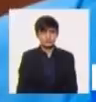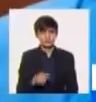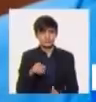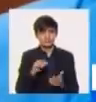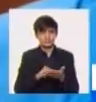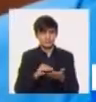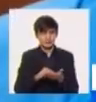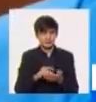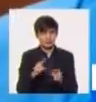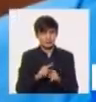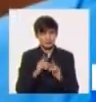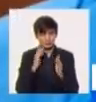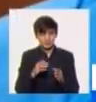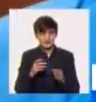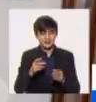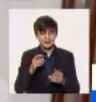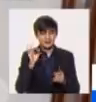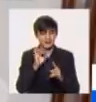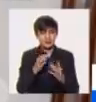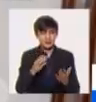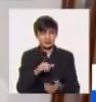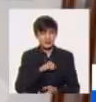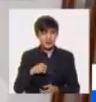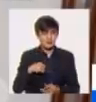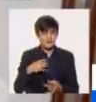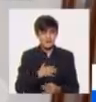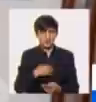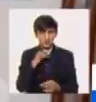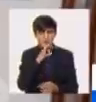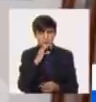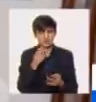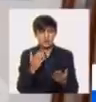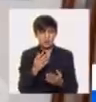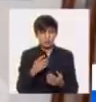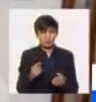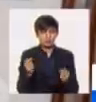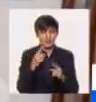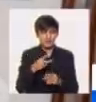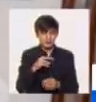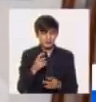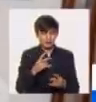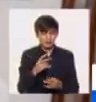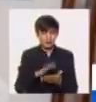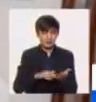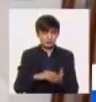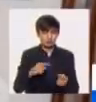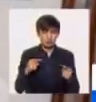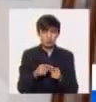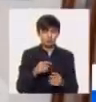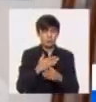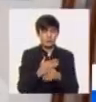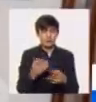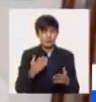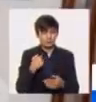Хаттаманың бағыты ол ең негізгі қажетті дәрі-дәрмектерді анықтау. Әрі қарай, мысалға,